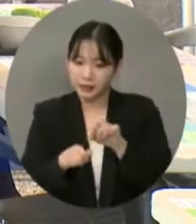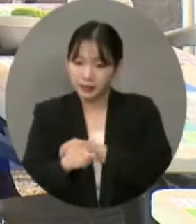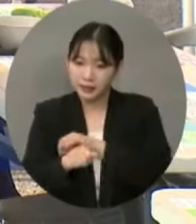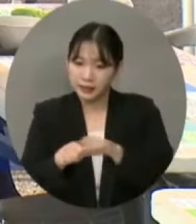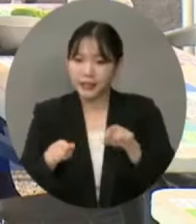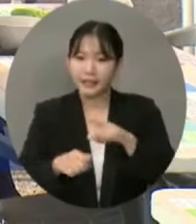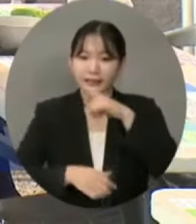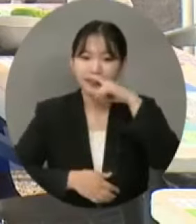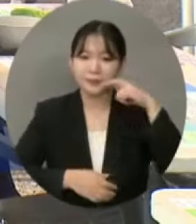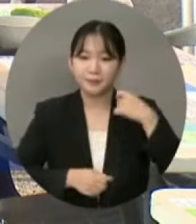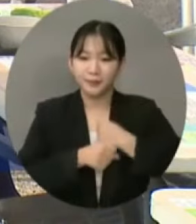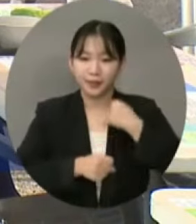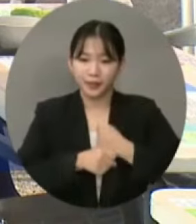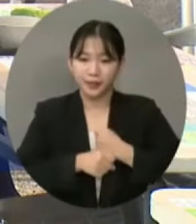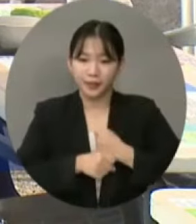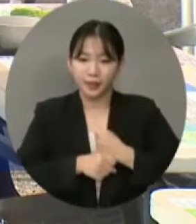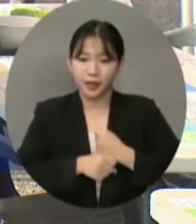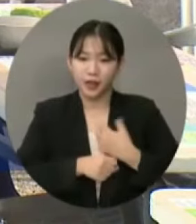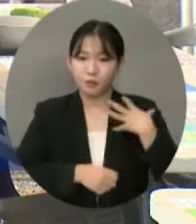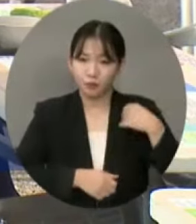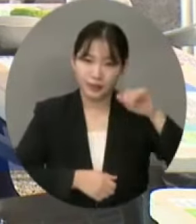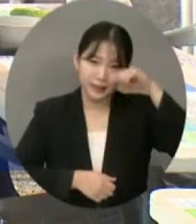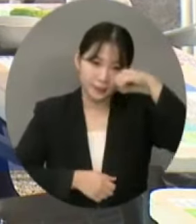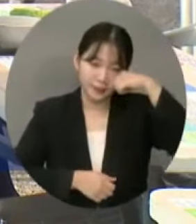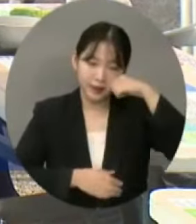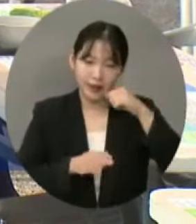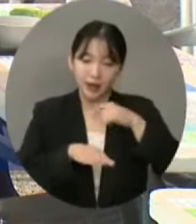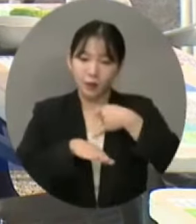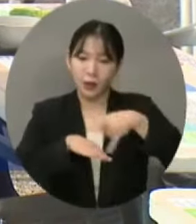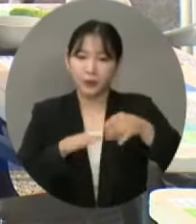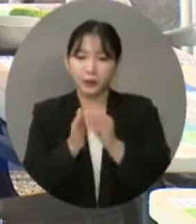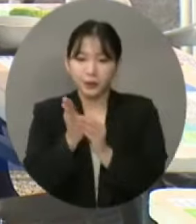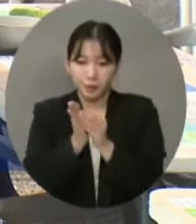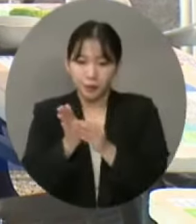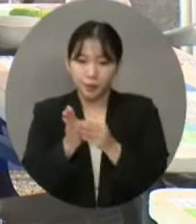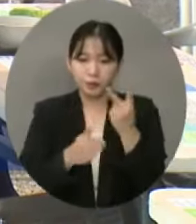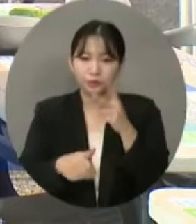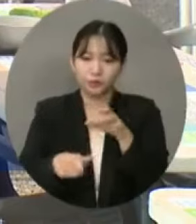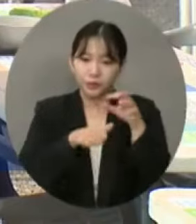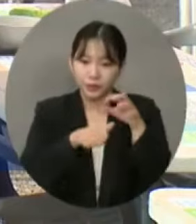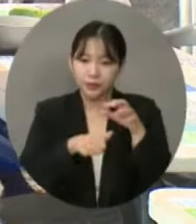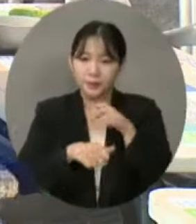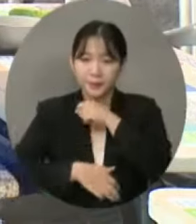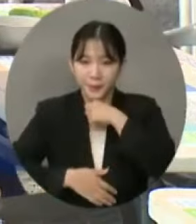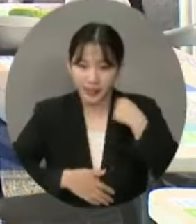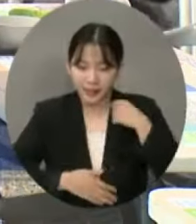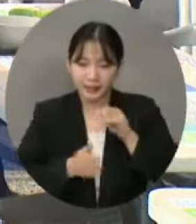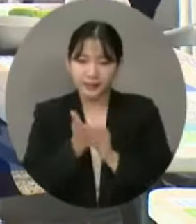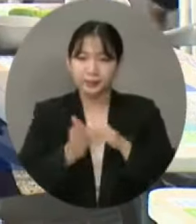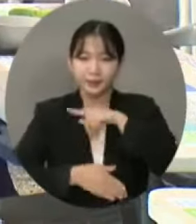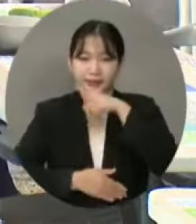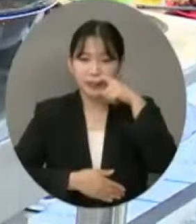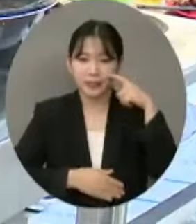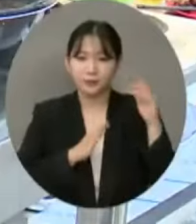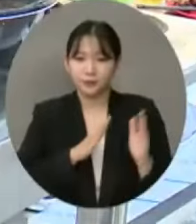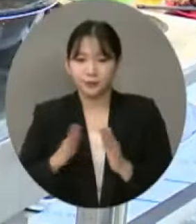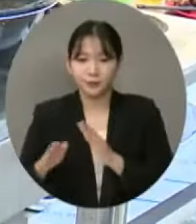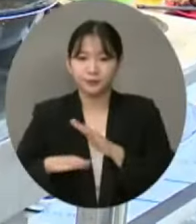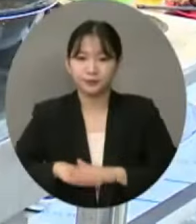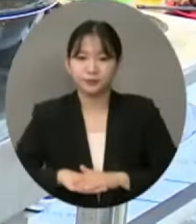제가 짜장면을 만들었거든요. 무한 양파랑 완도에 나오는 전복으로 정말 맛있는 전복 짜장을